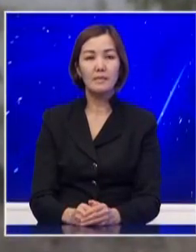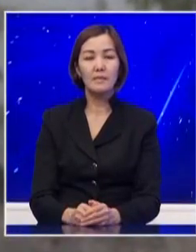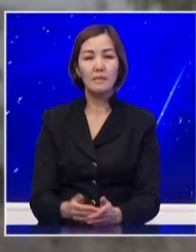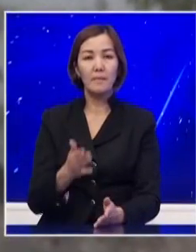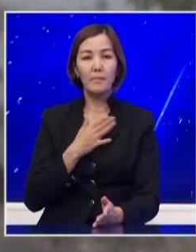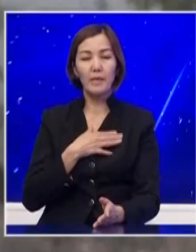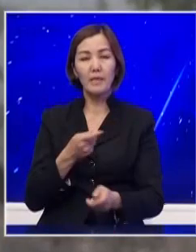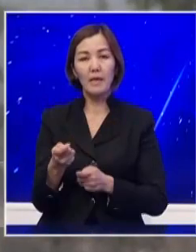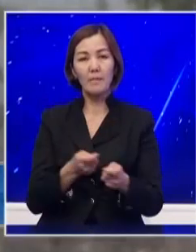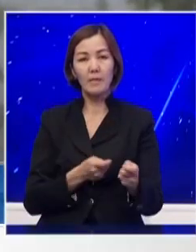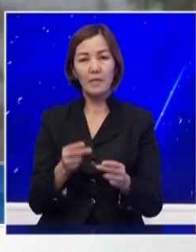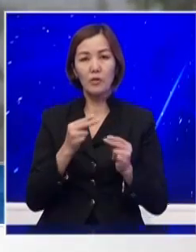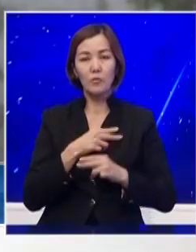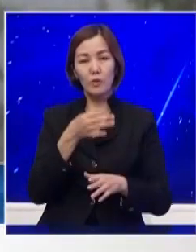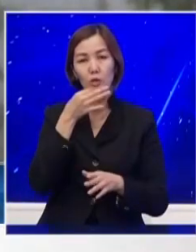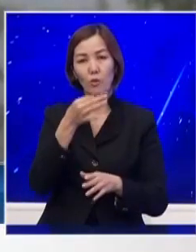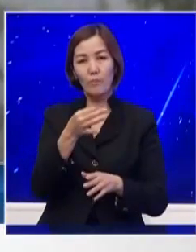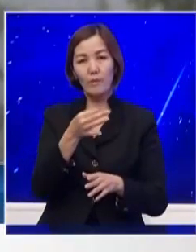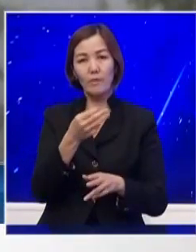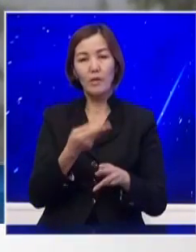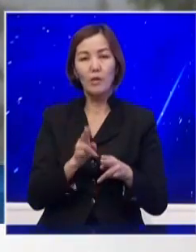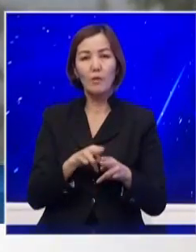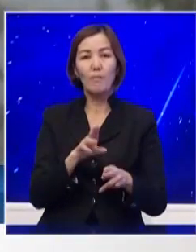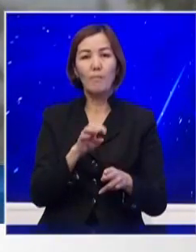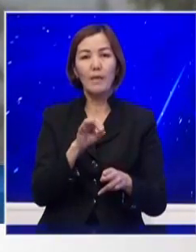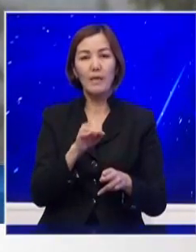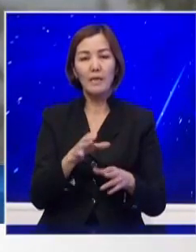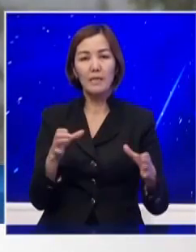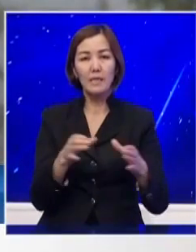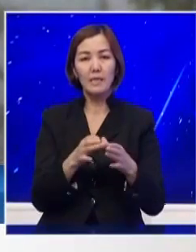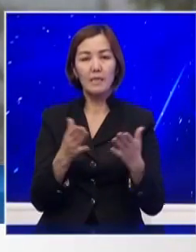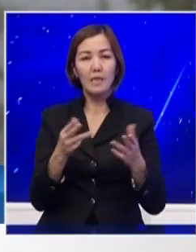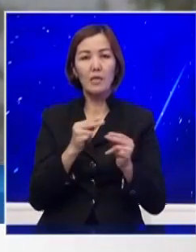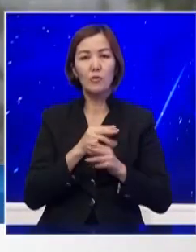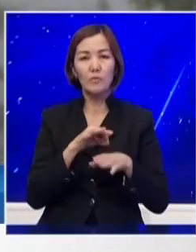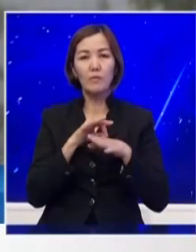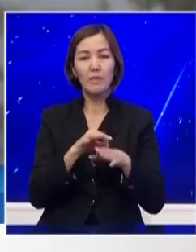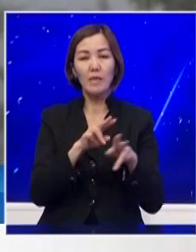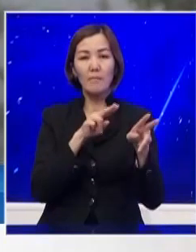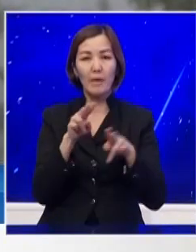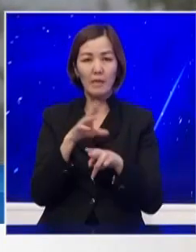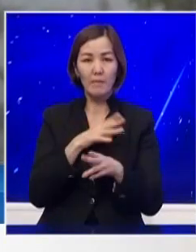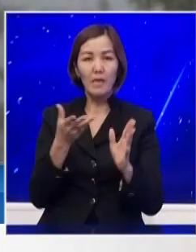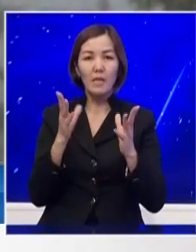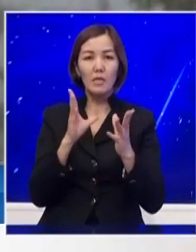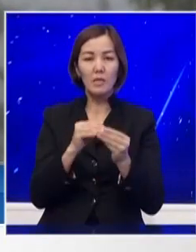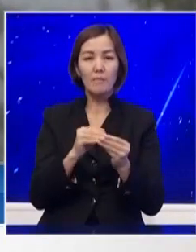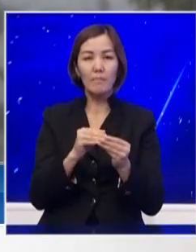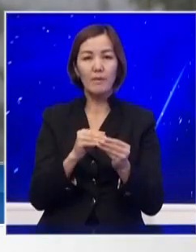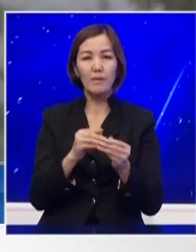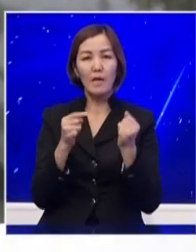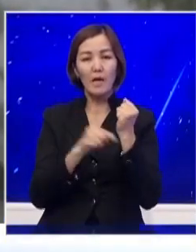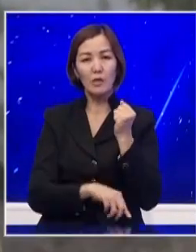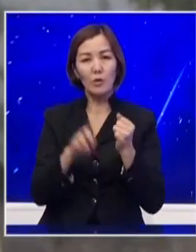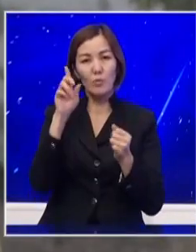Мен администрациялық жұмыстарға жауаптымын. Сонымен қатар, монолит серіктестігінің қалай жұмыс істеп жатқанын бақылаймын. Жалпы айтар